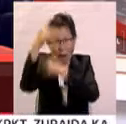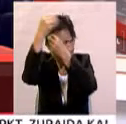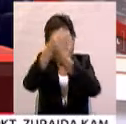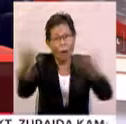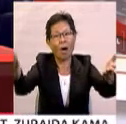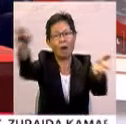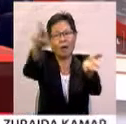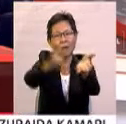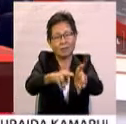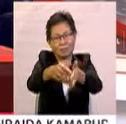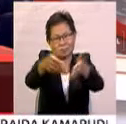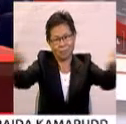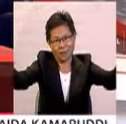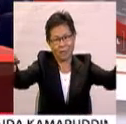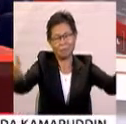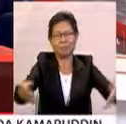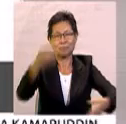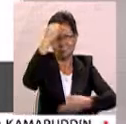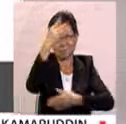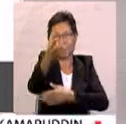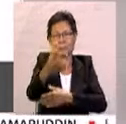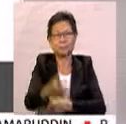satu kenyataan media.